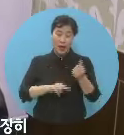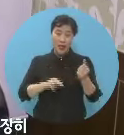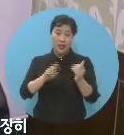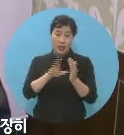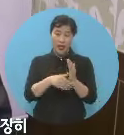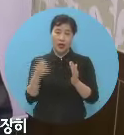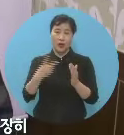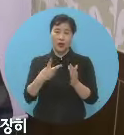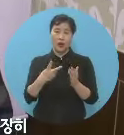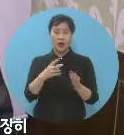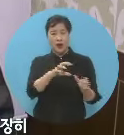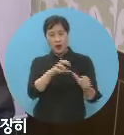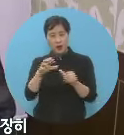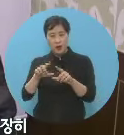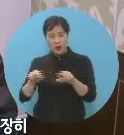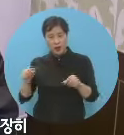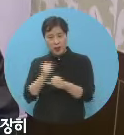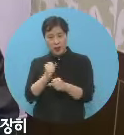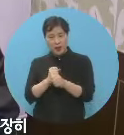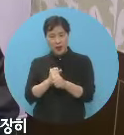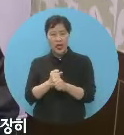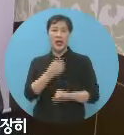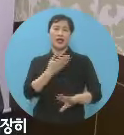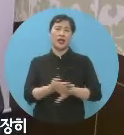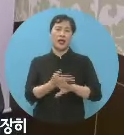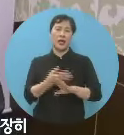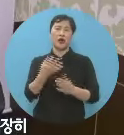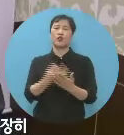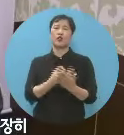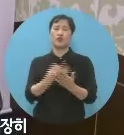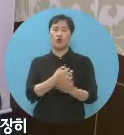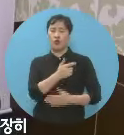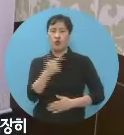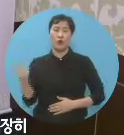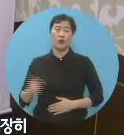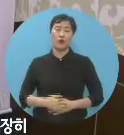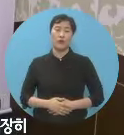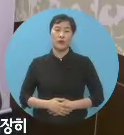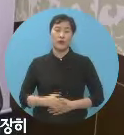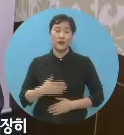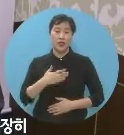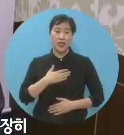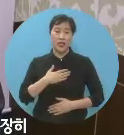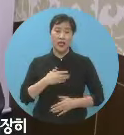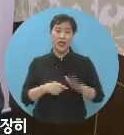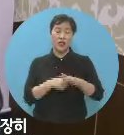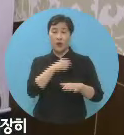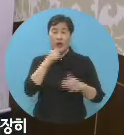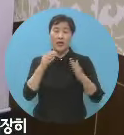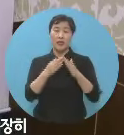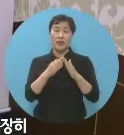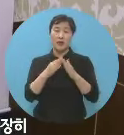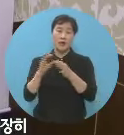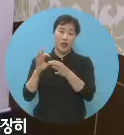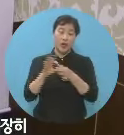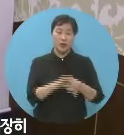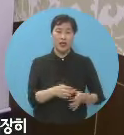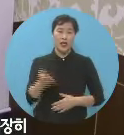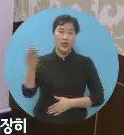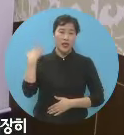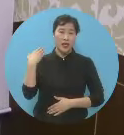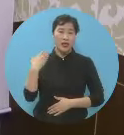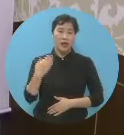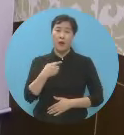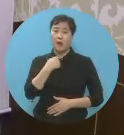때 굉장히 소득 면에서도 좋더라고요. 또 제가 농가 맛집을 하면서 예전에는 갖지 못했던 꿈을